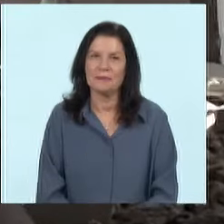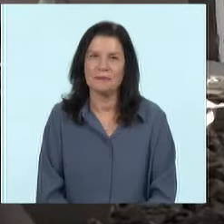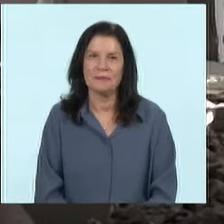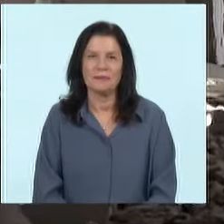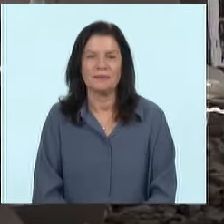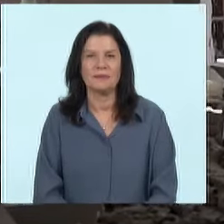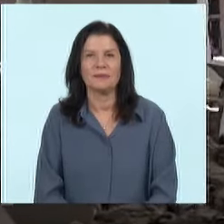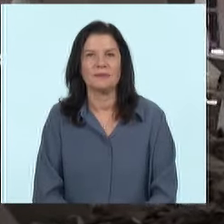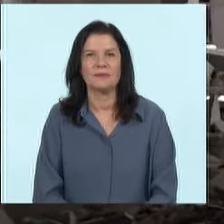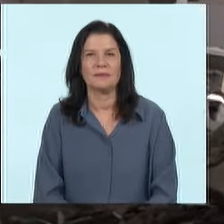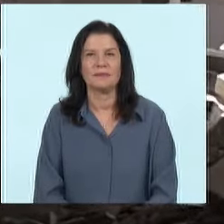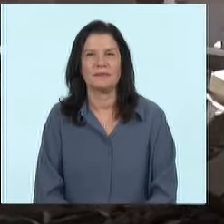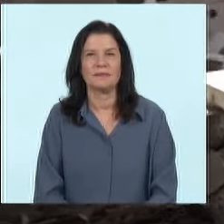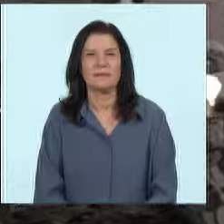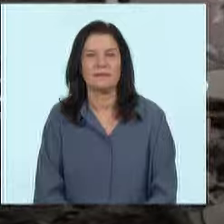אמן.